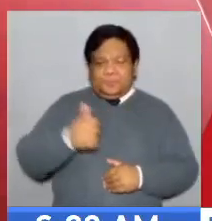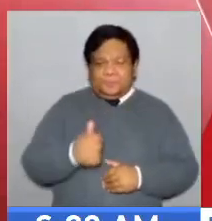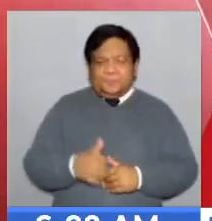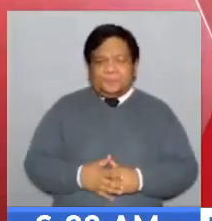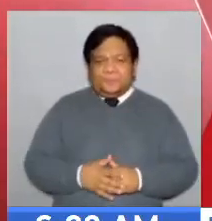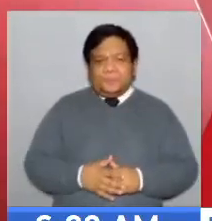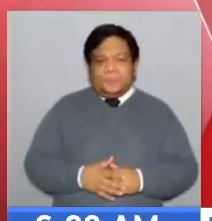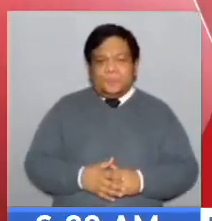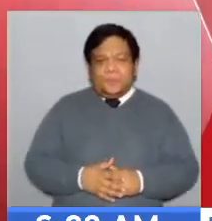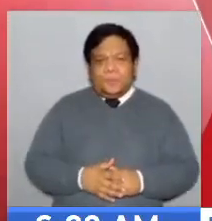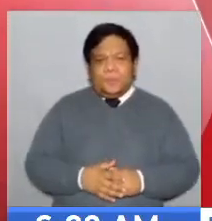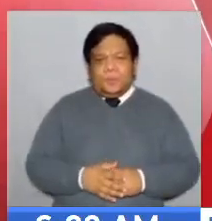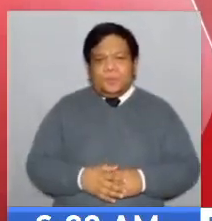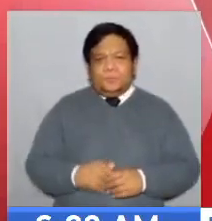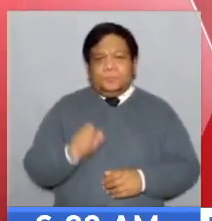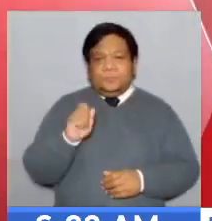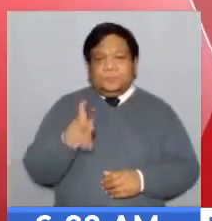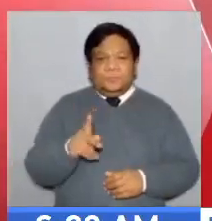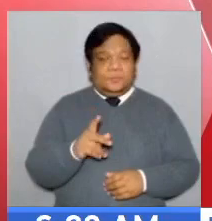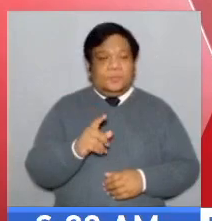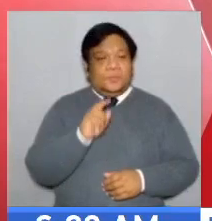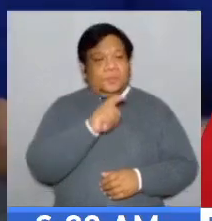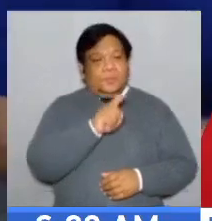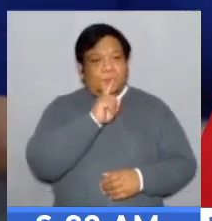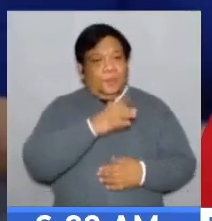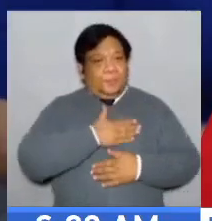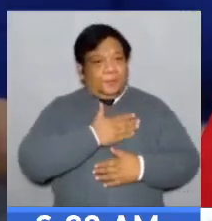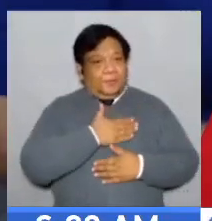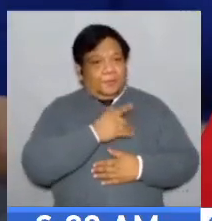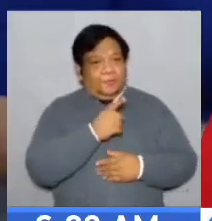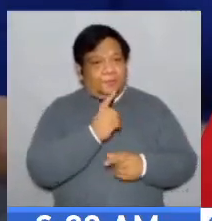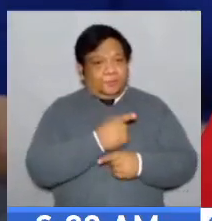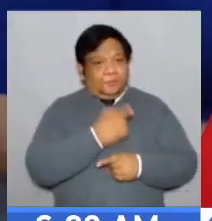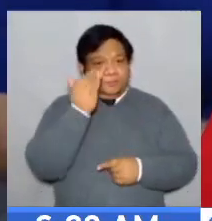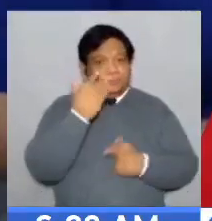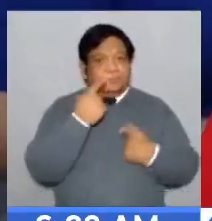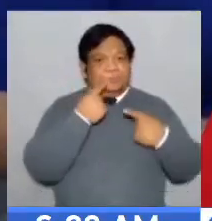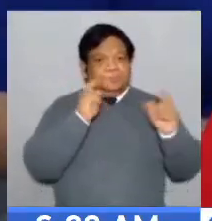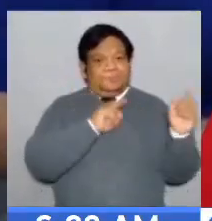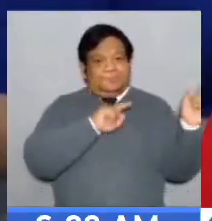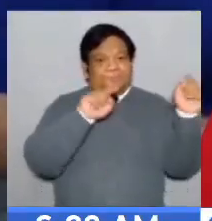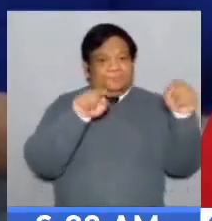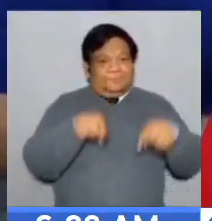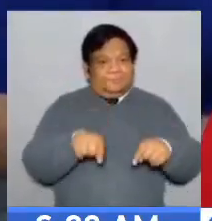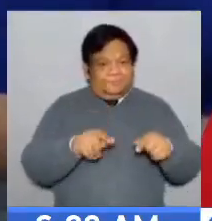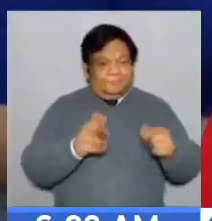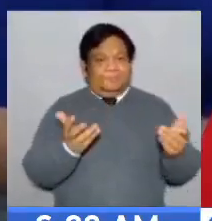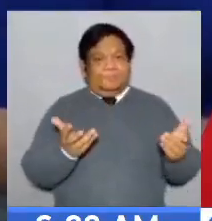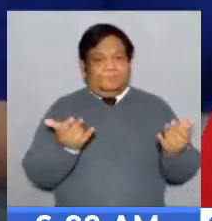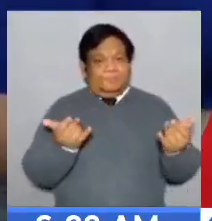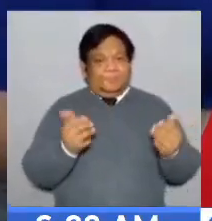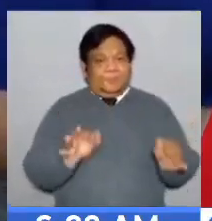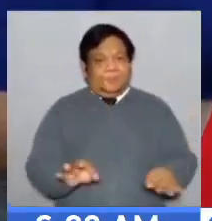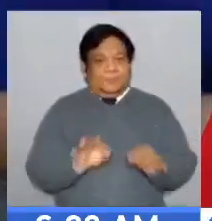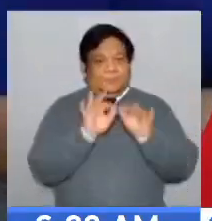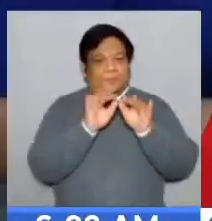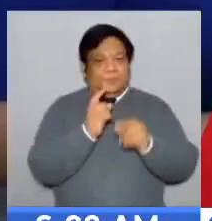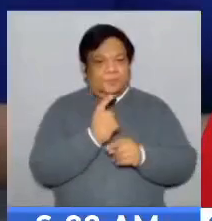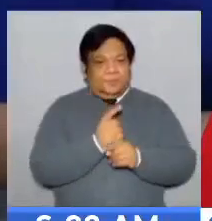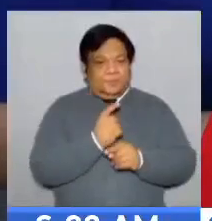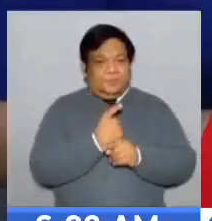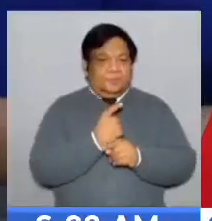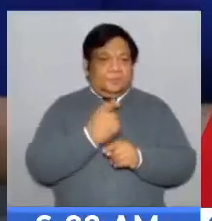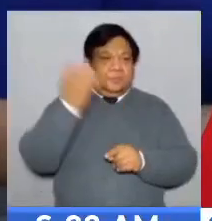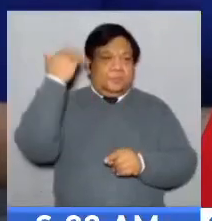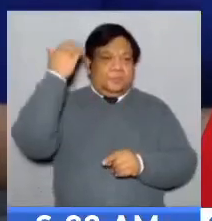kahit pa paano, masaya din dahil nga sabi nga niya, nakadalo na kayo ng misa ngayon. Ay, samantalang nung